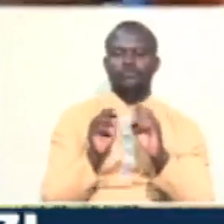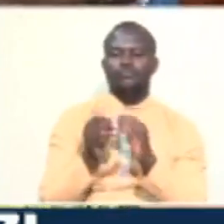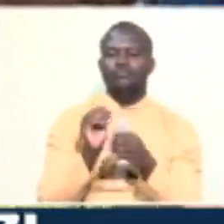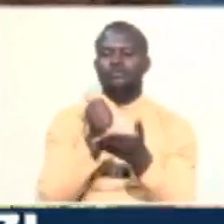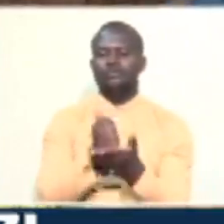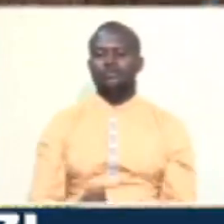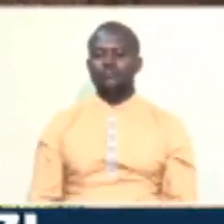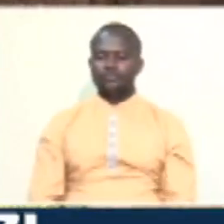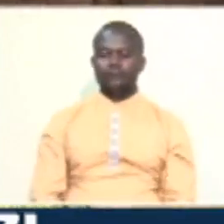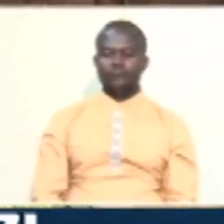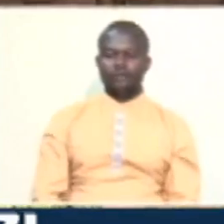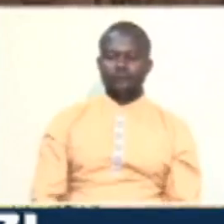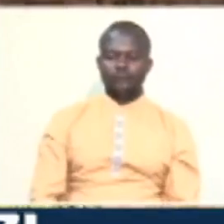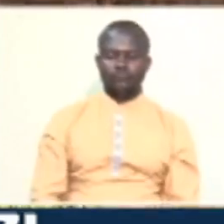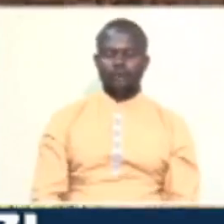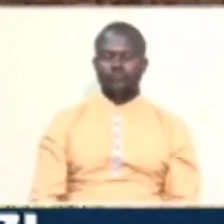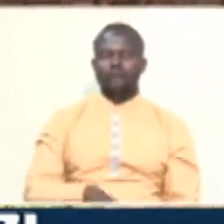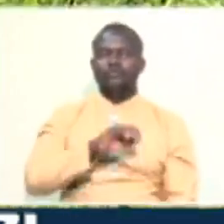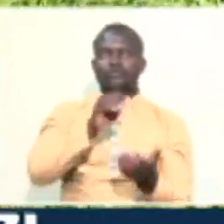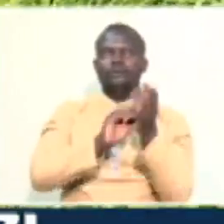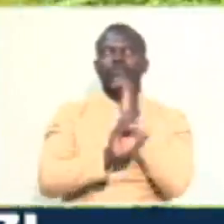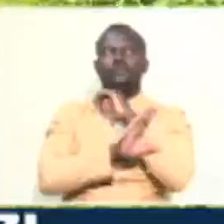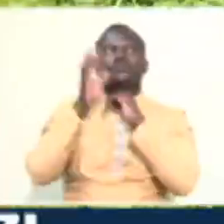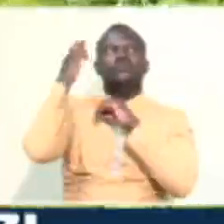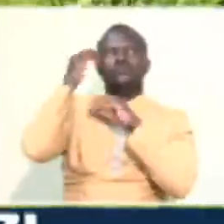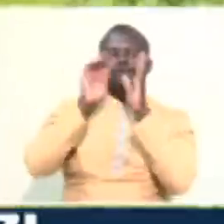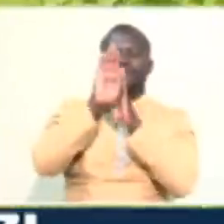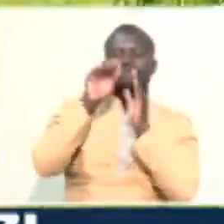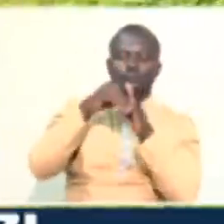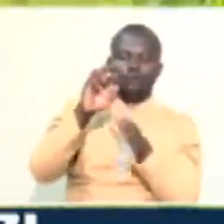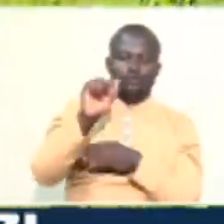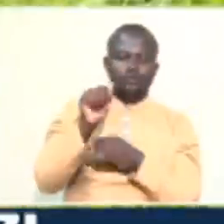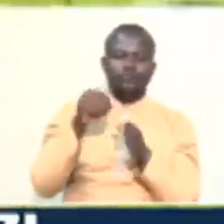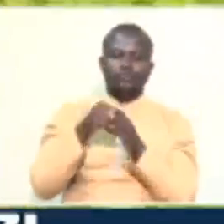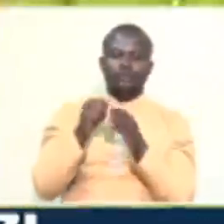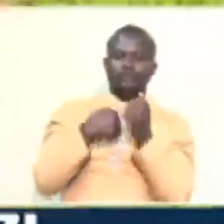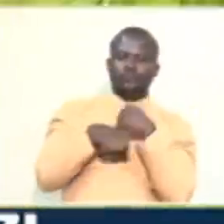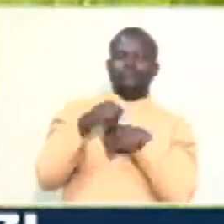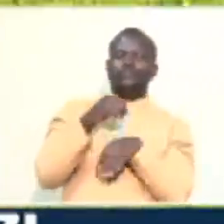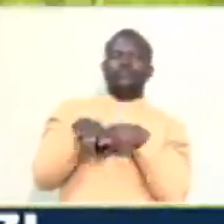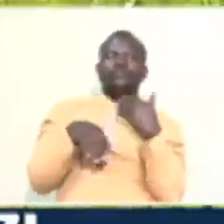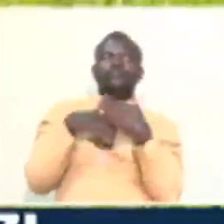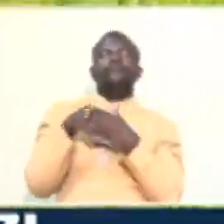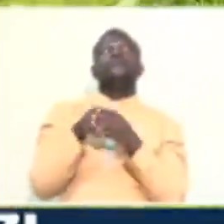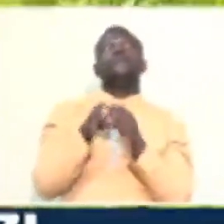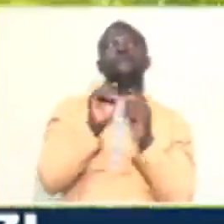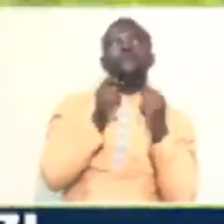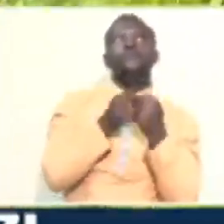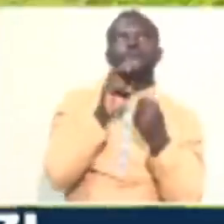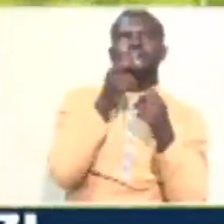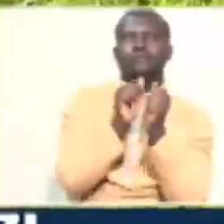Ikigo cy'igihugu gishinzwe guteza imbere ubuhinzi n'ubworozi RAB kigaragaza ko bakiri mu gikorwa cyo gukusanya imibare y'umusaruro wabonetse muri iki gihembwe cy'ihinga